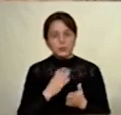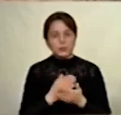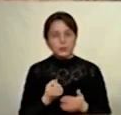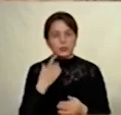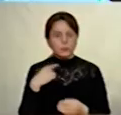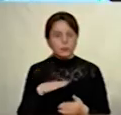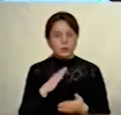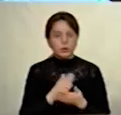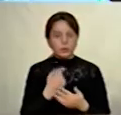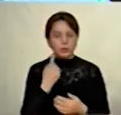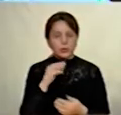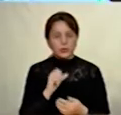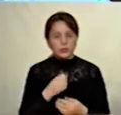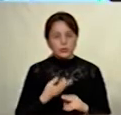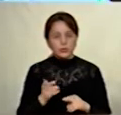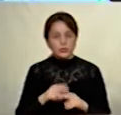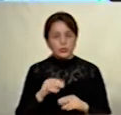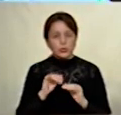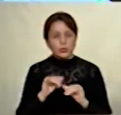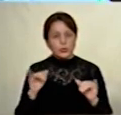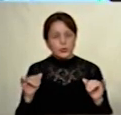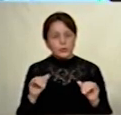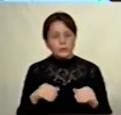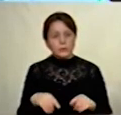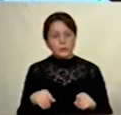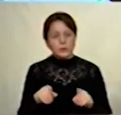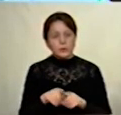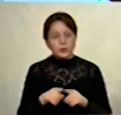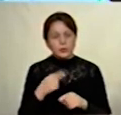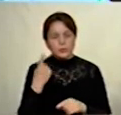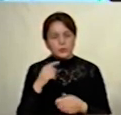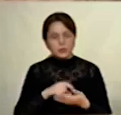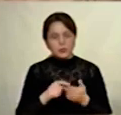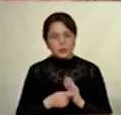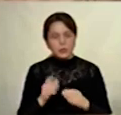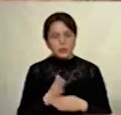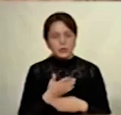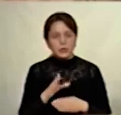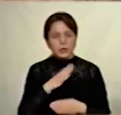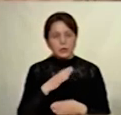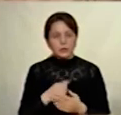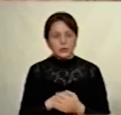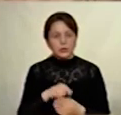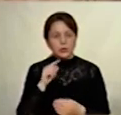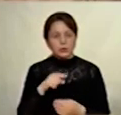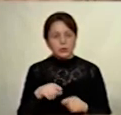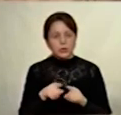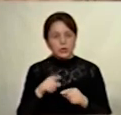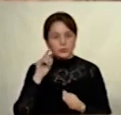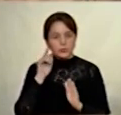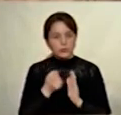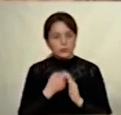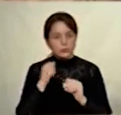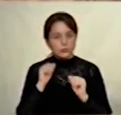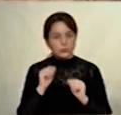Bitta. Shuning uchun ko'paytmadan ham bitta xonani ajratgan ekanmiz. Mana shundan ham biz bilib olishimiz